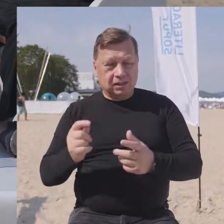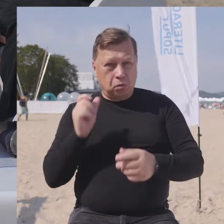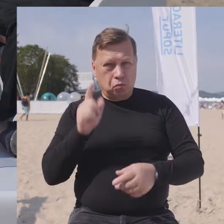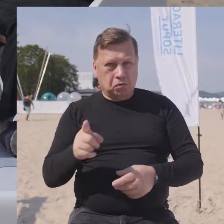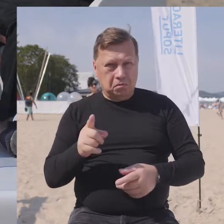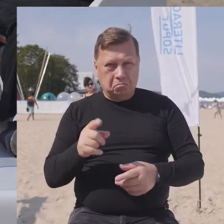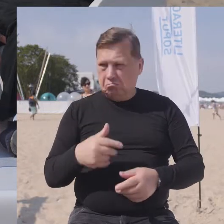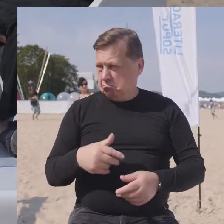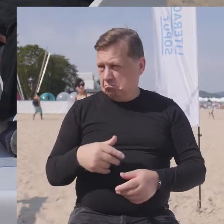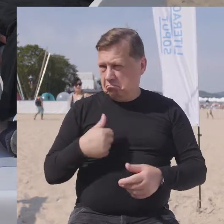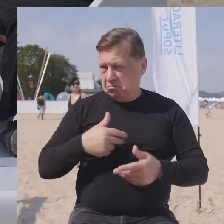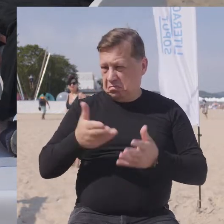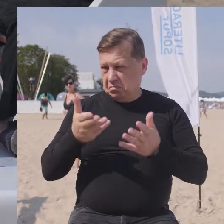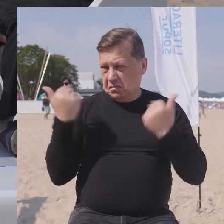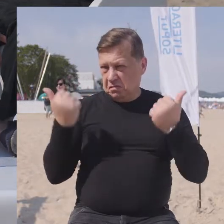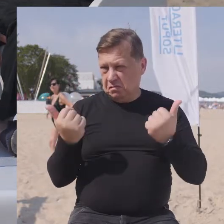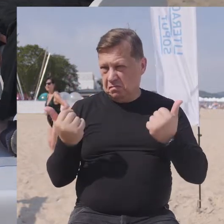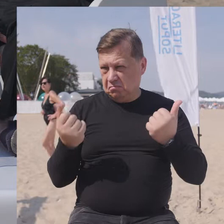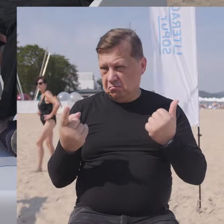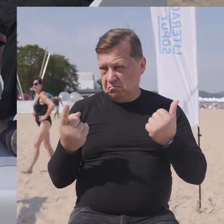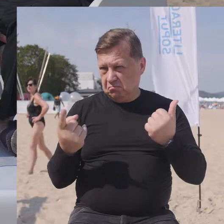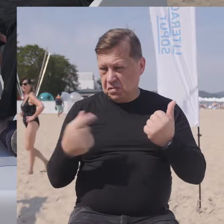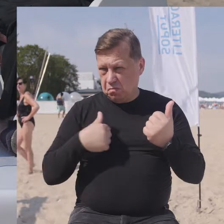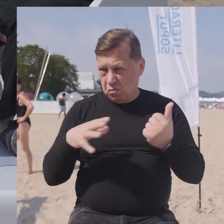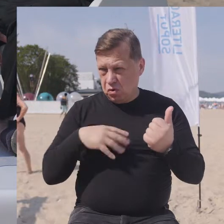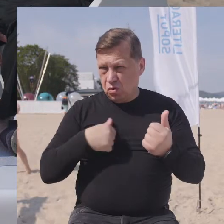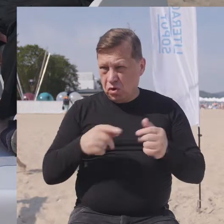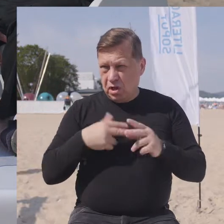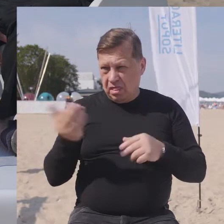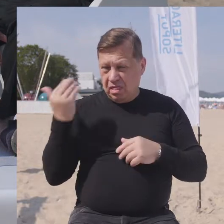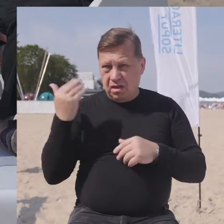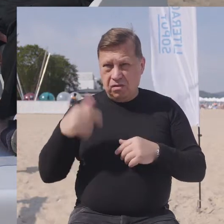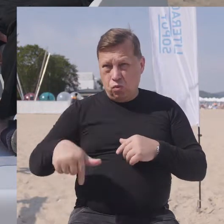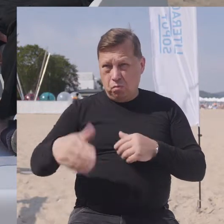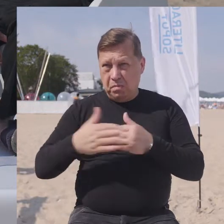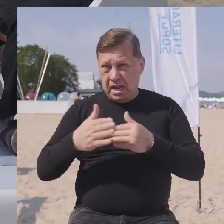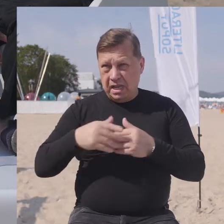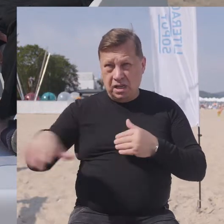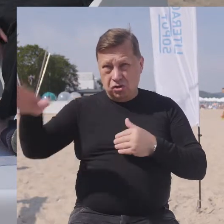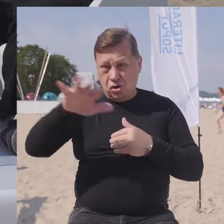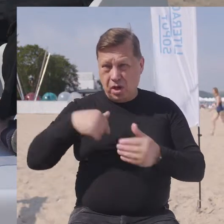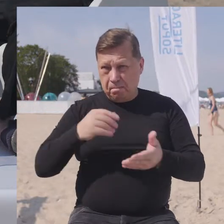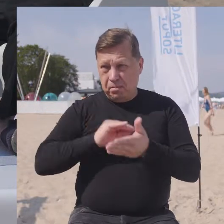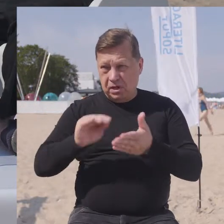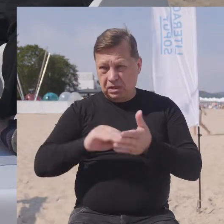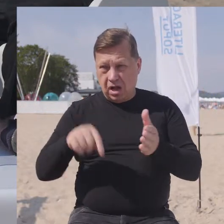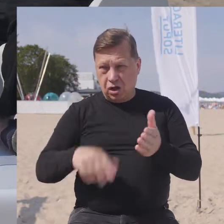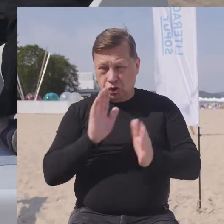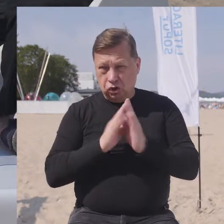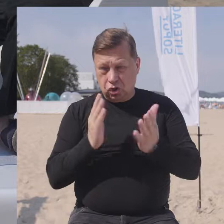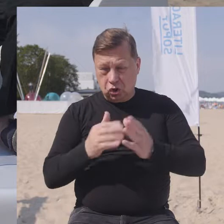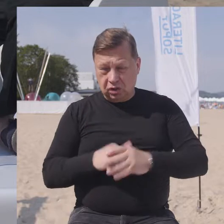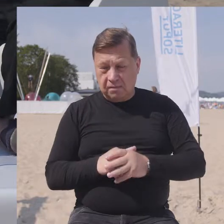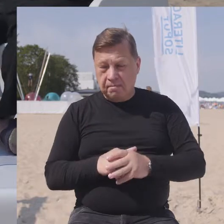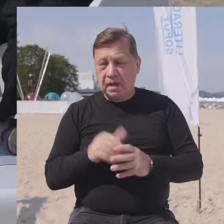Nie wiem, czy mówisz o momencie, w którym pisałam ją całkiem niedaleko stąd, dzięki